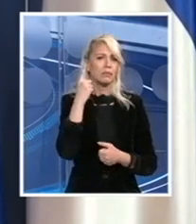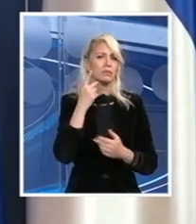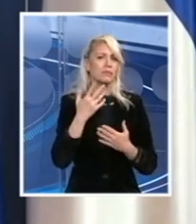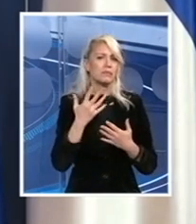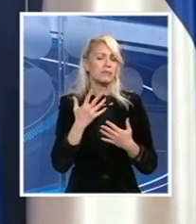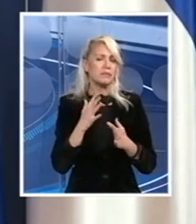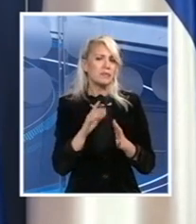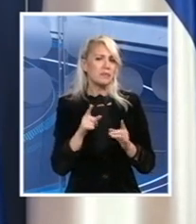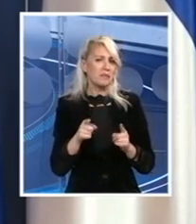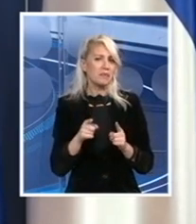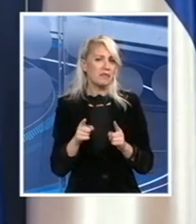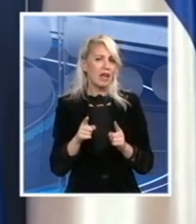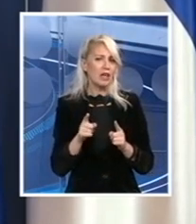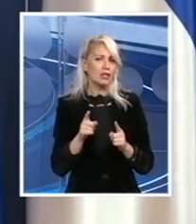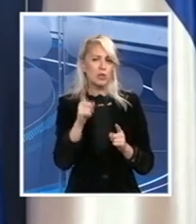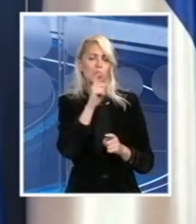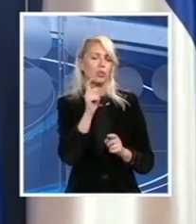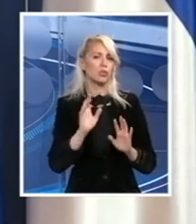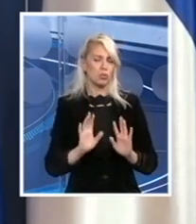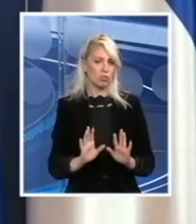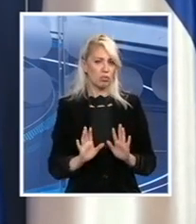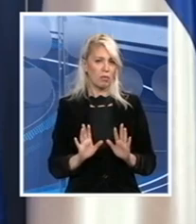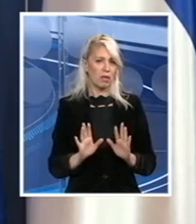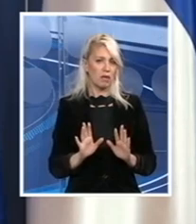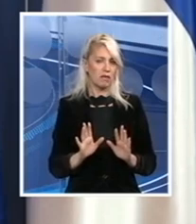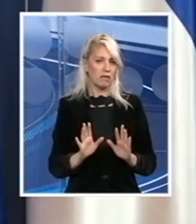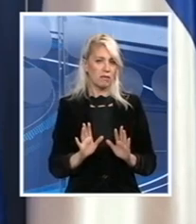to sad ulazimo u čistu, da kažem,